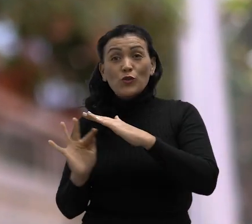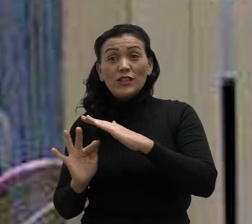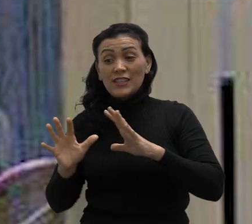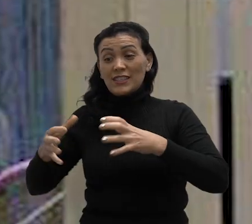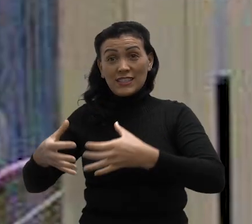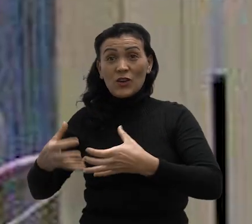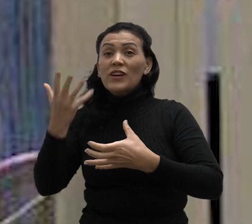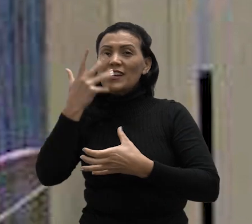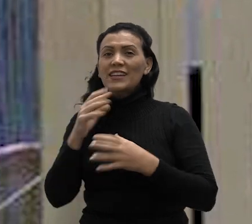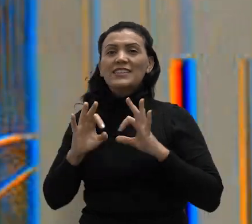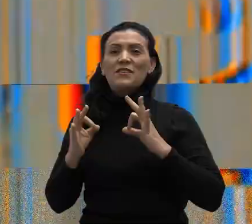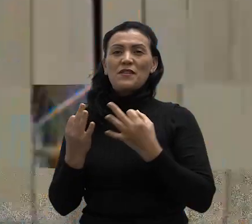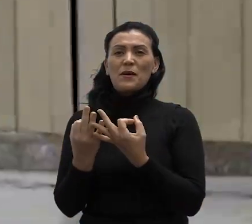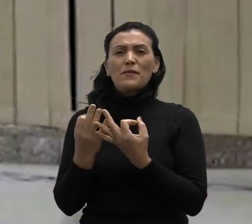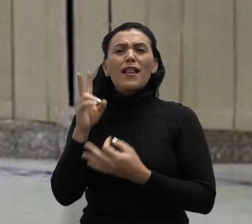مهمة.